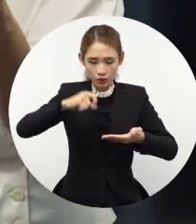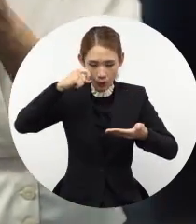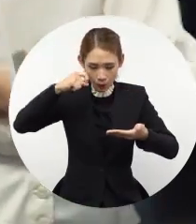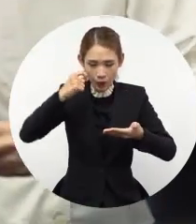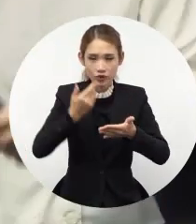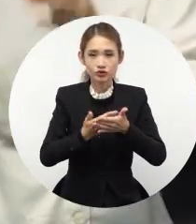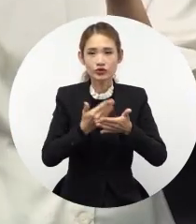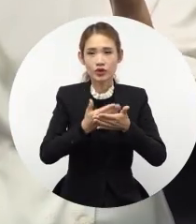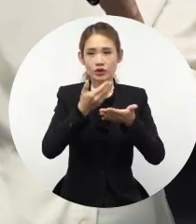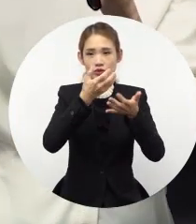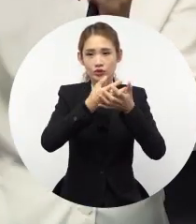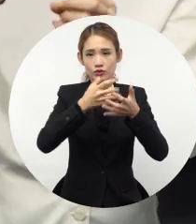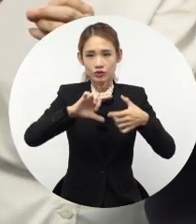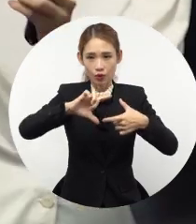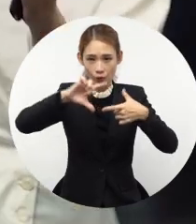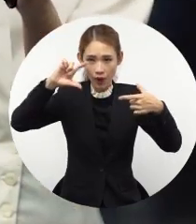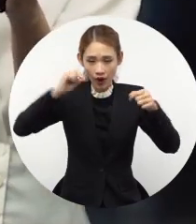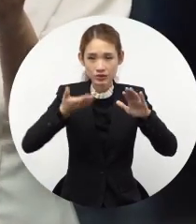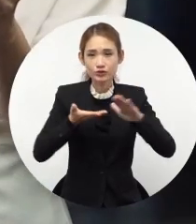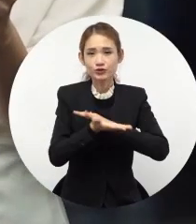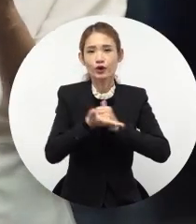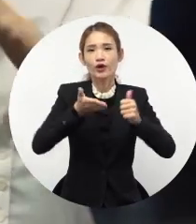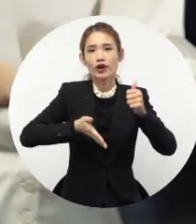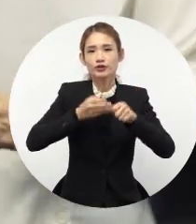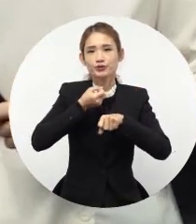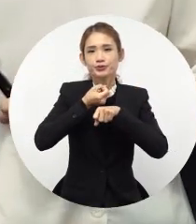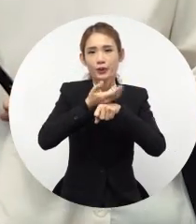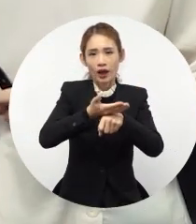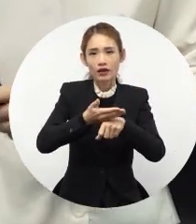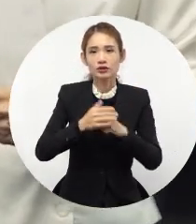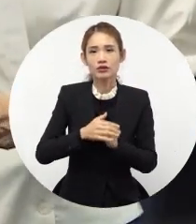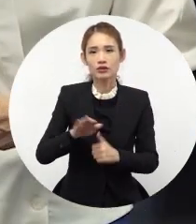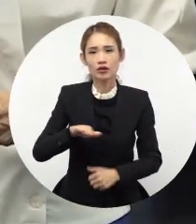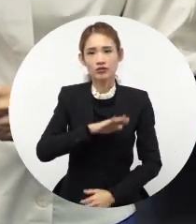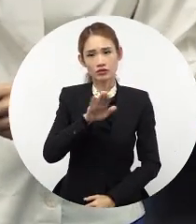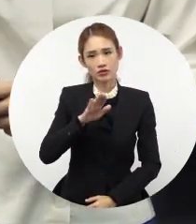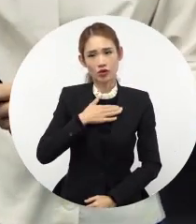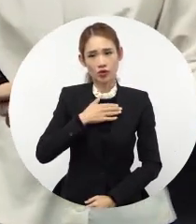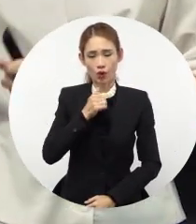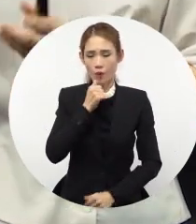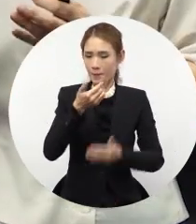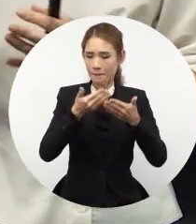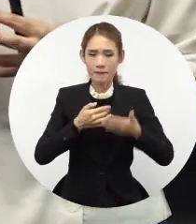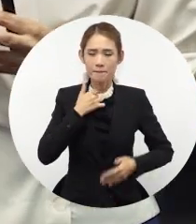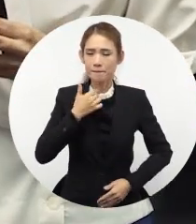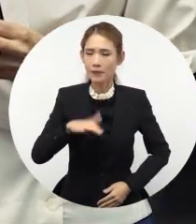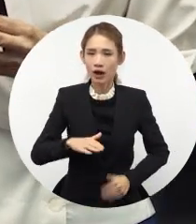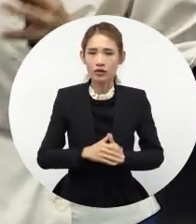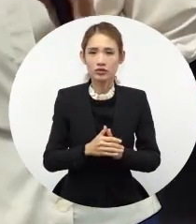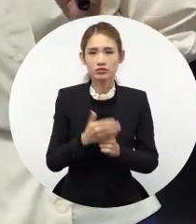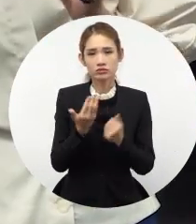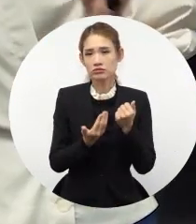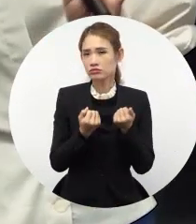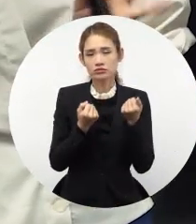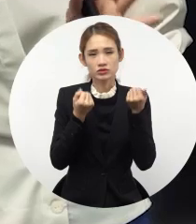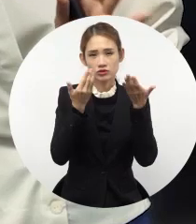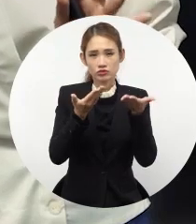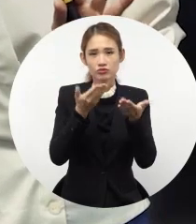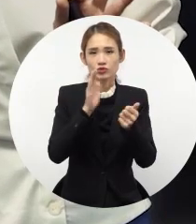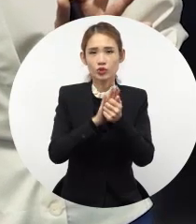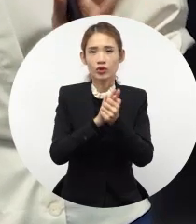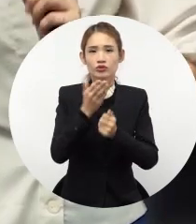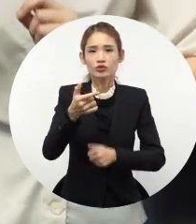좀 주세요, 혹은 문서를 좀 확대 출력해 주세요 라고 했는데 저희는 그런 안내 받은 적 없고요, 그렇게까지는